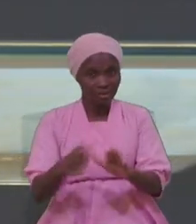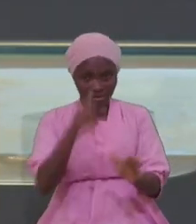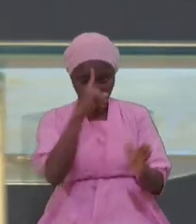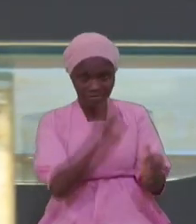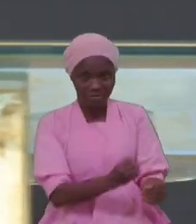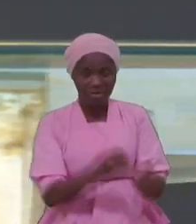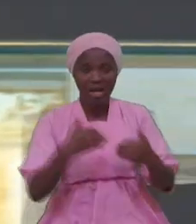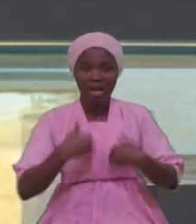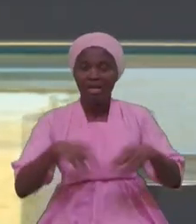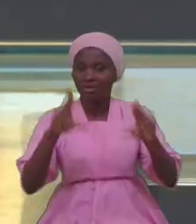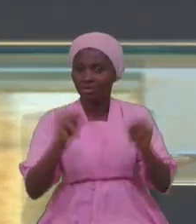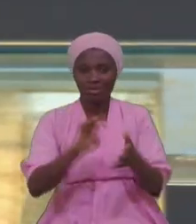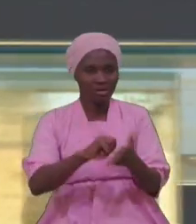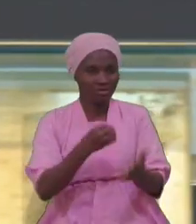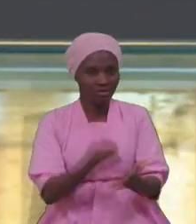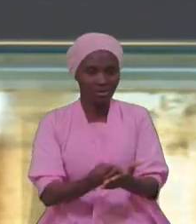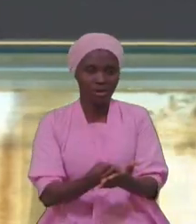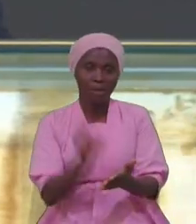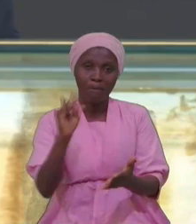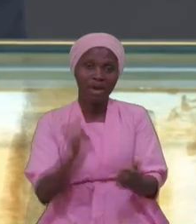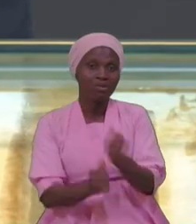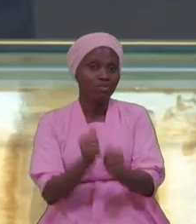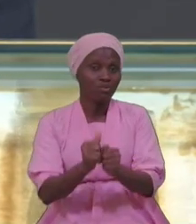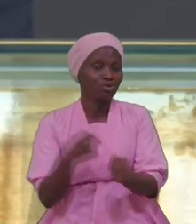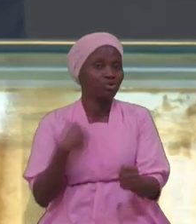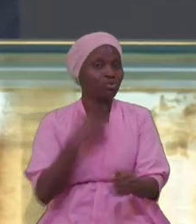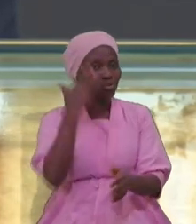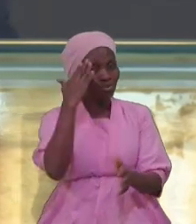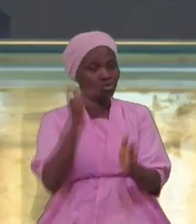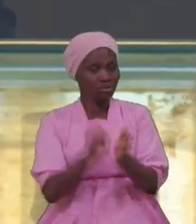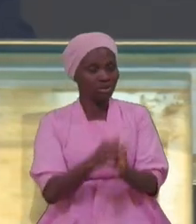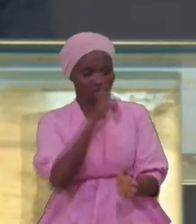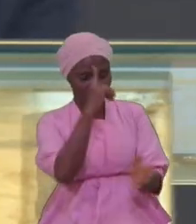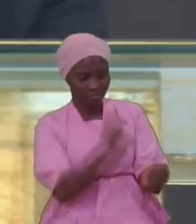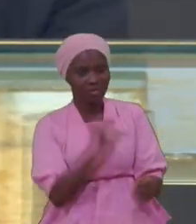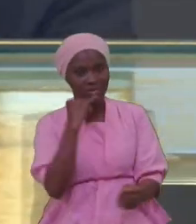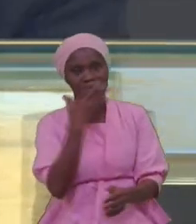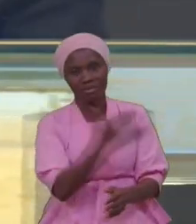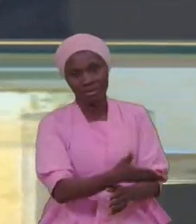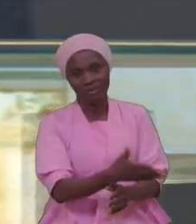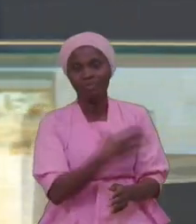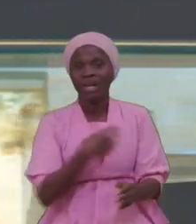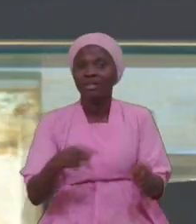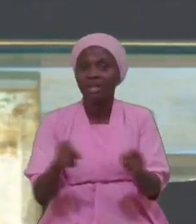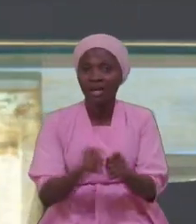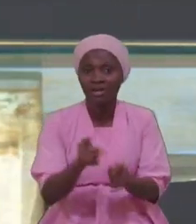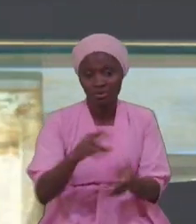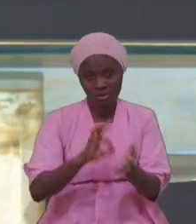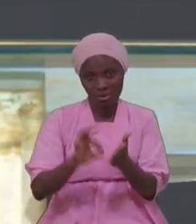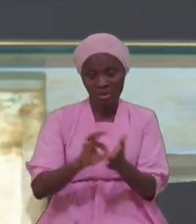n'a pas d'évidence par laquelle on connaît que la foi est là. Comme on